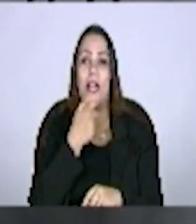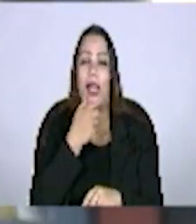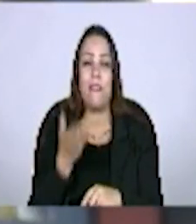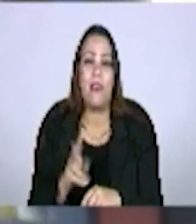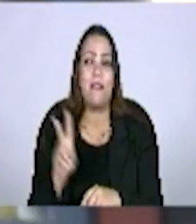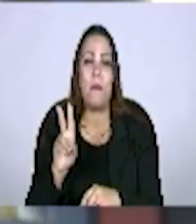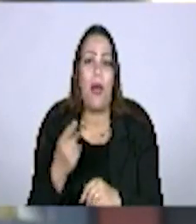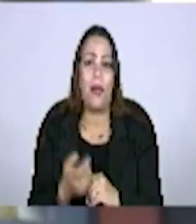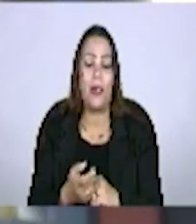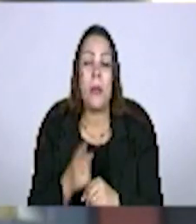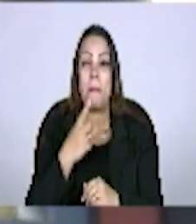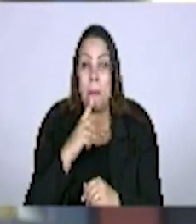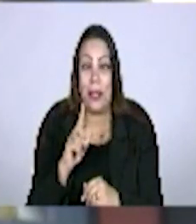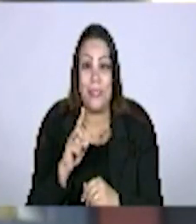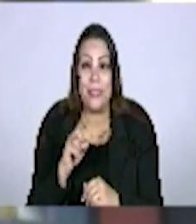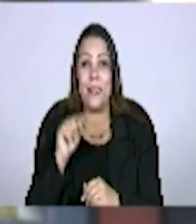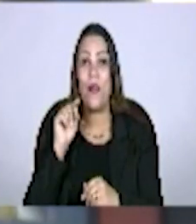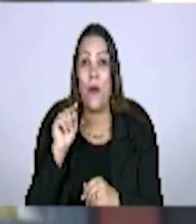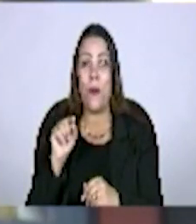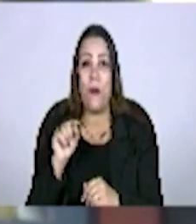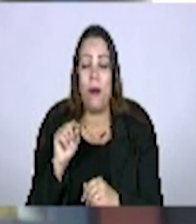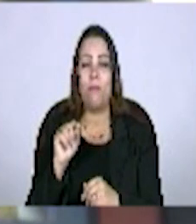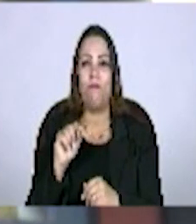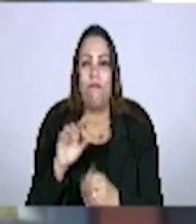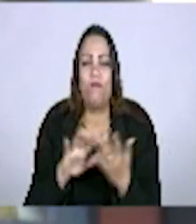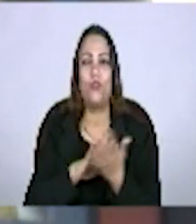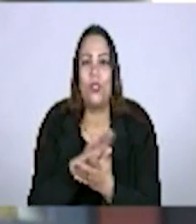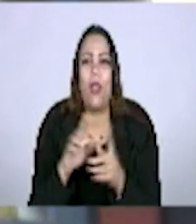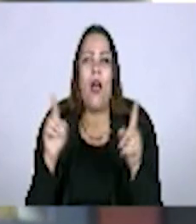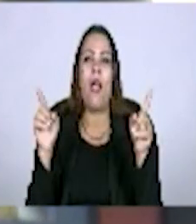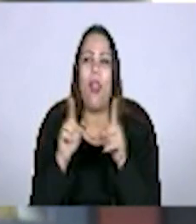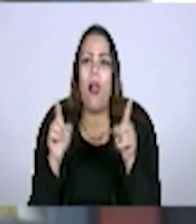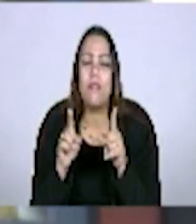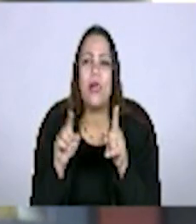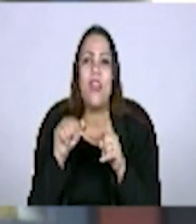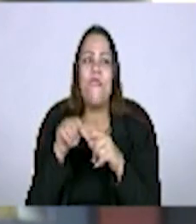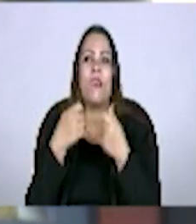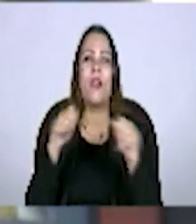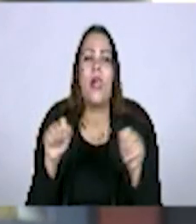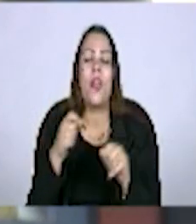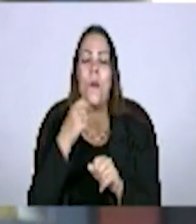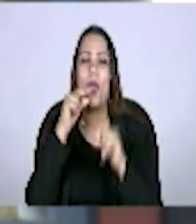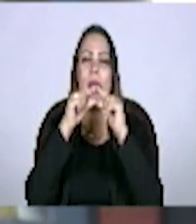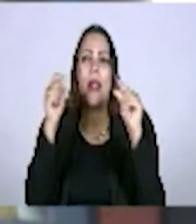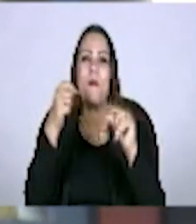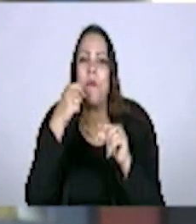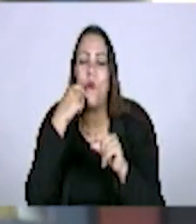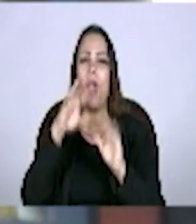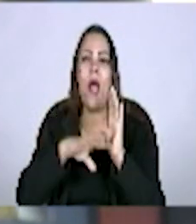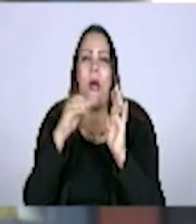الاجانب ولكن هي القضيه لخصتها الاندبندنت في العباره البديعه اللي